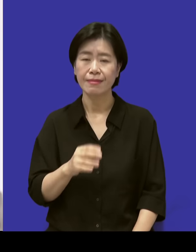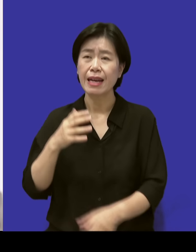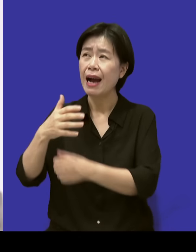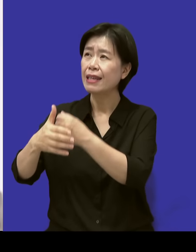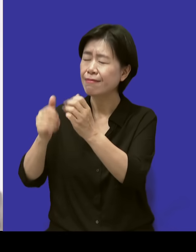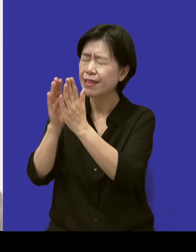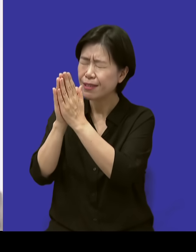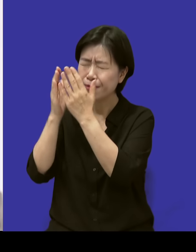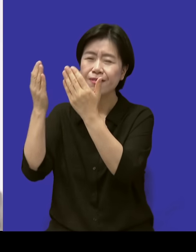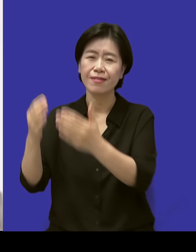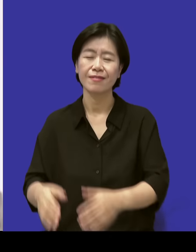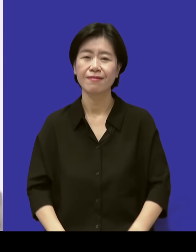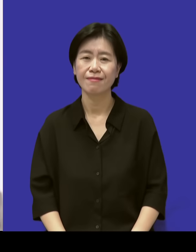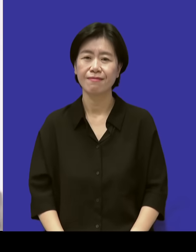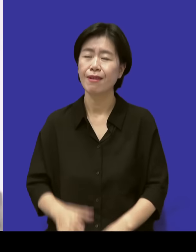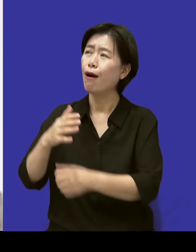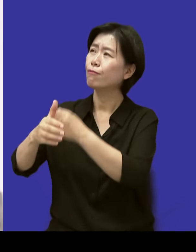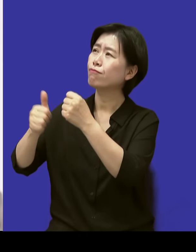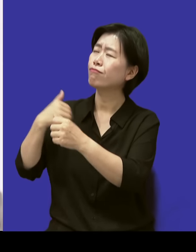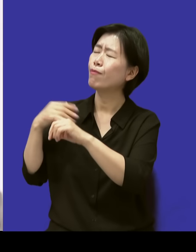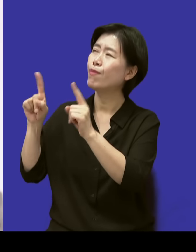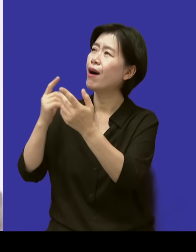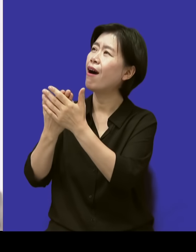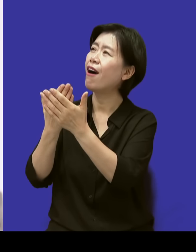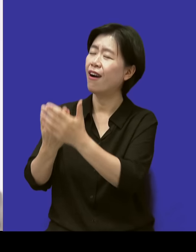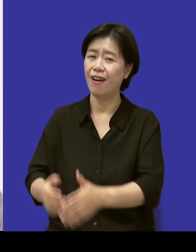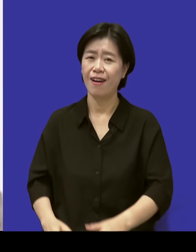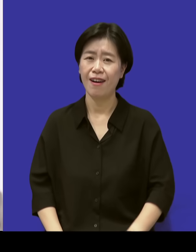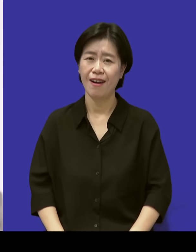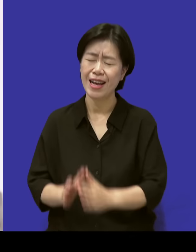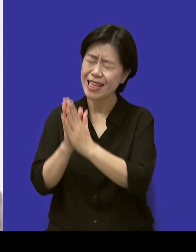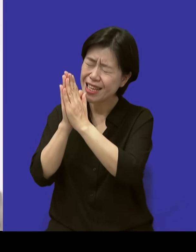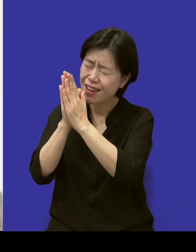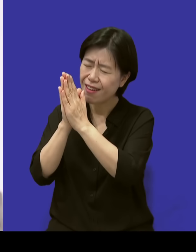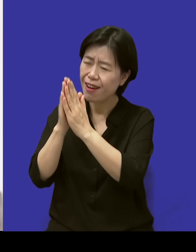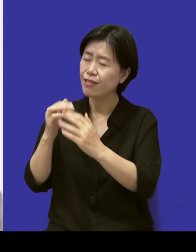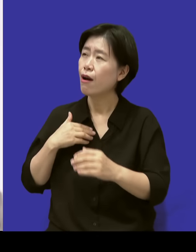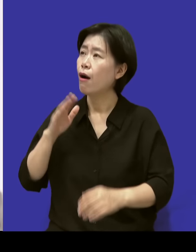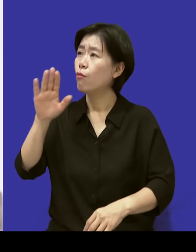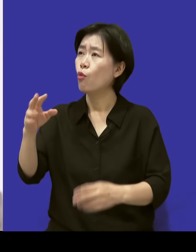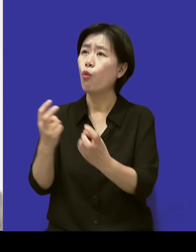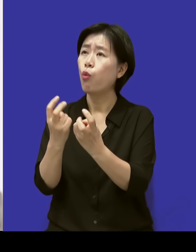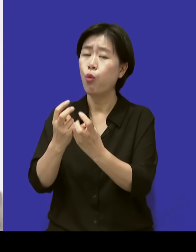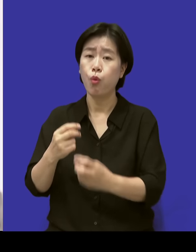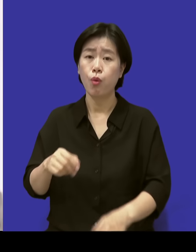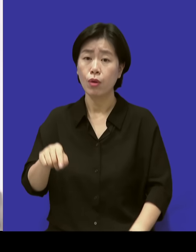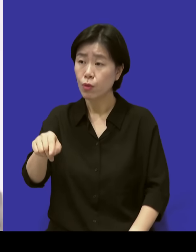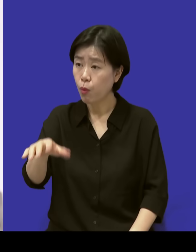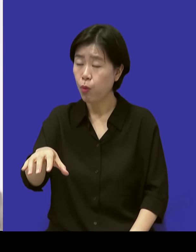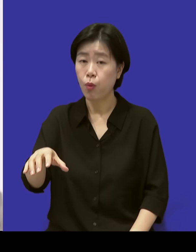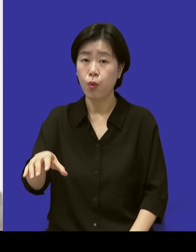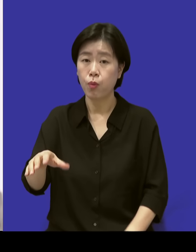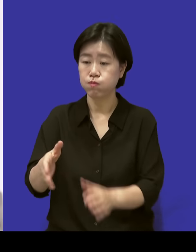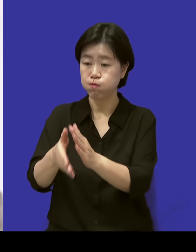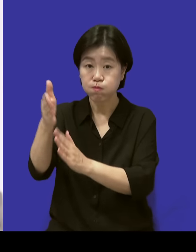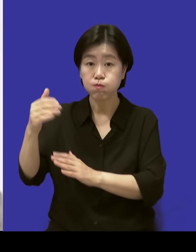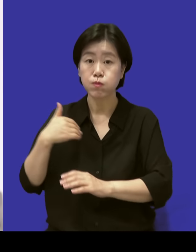하나님, 저 좀 살려주세요. 아, 저 이제 어떡합니까? 이 도시에 와서 중학교 생활해야